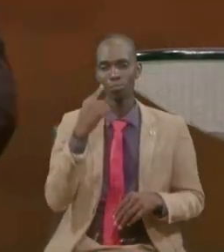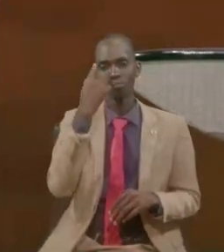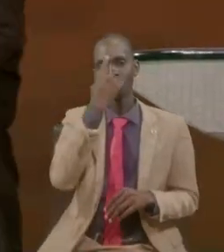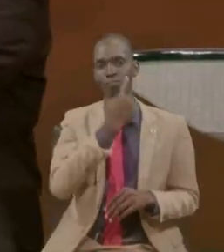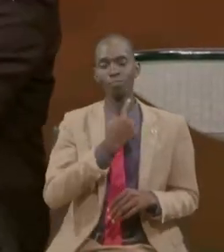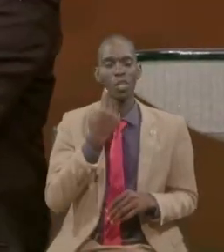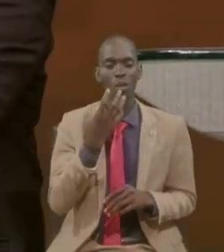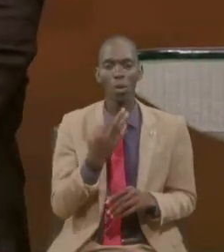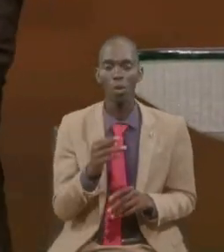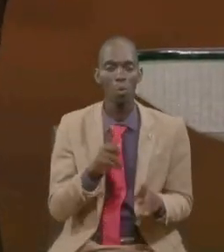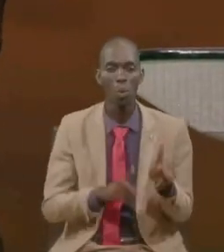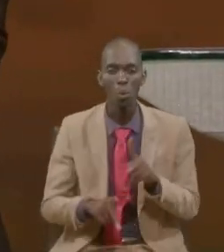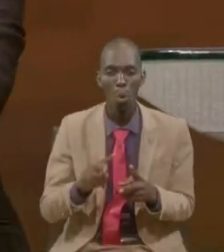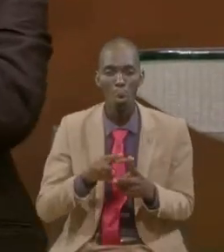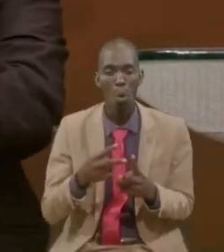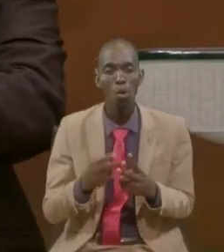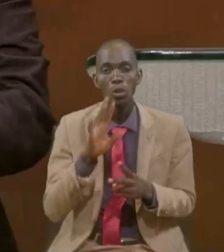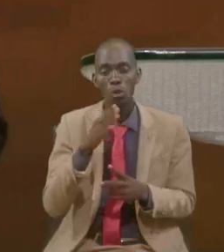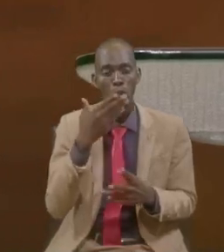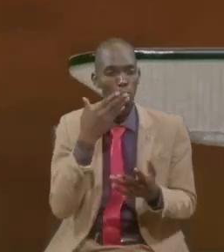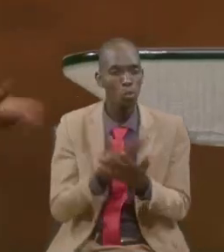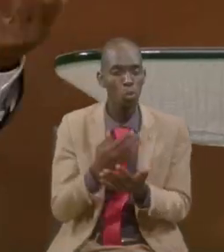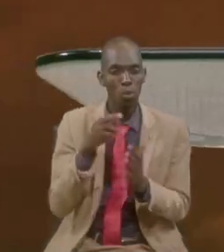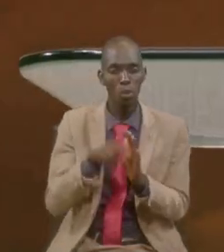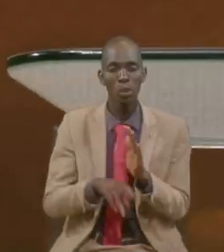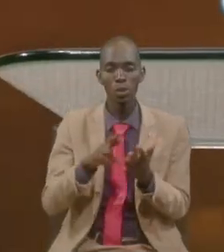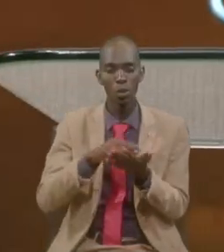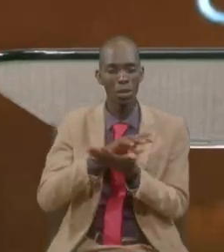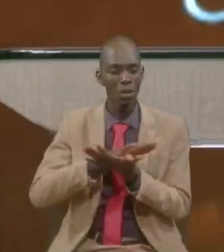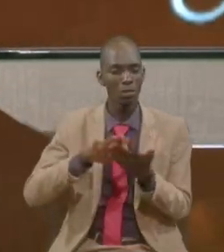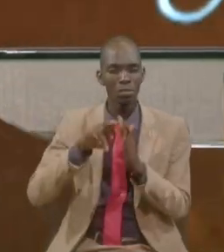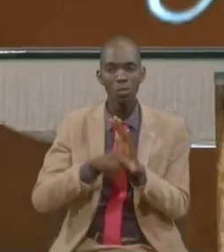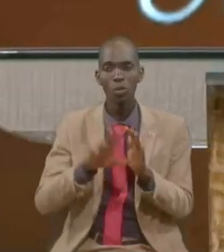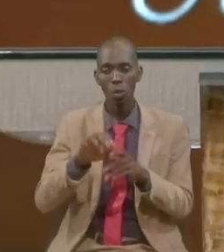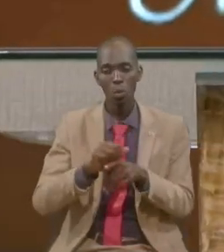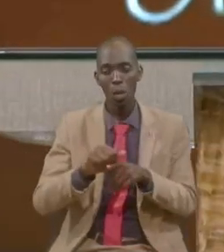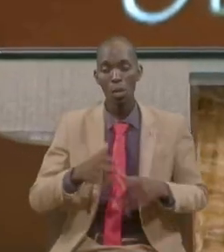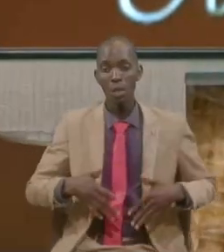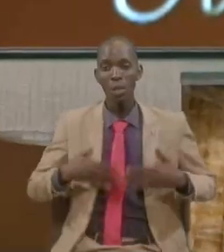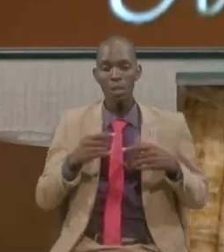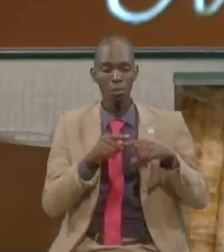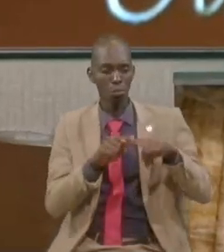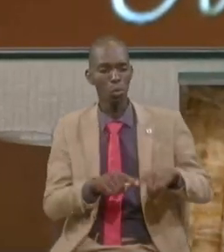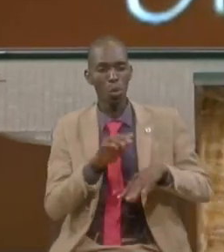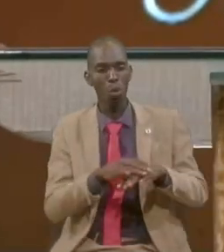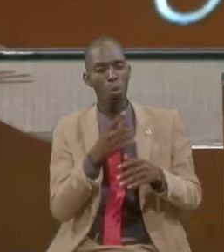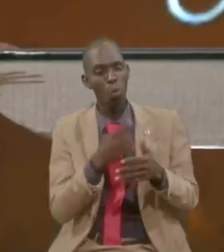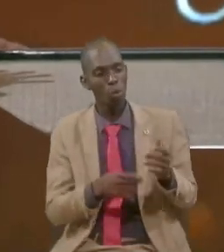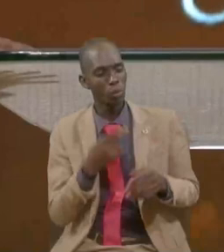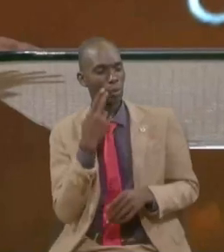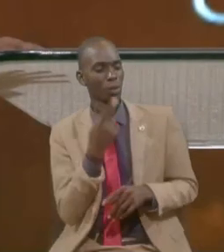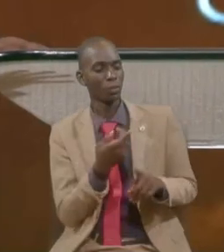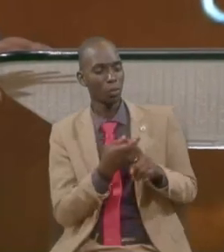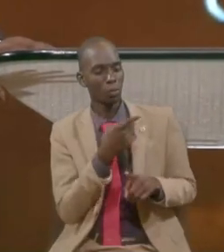visage des gens, si votre bonté, si votre justice, votre vie pratique dépend de ce que